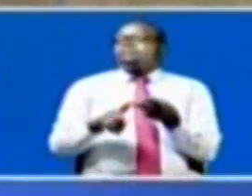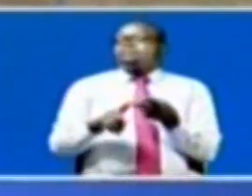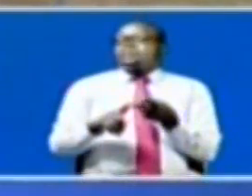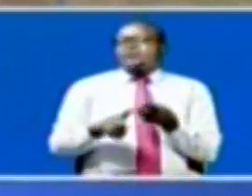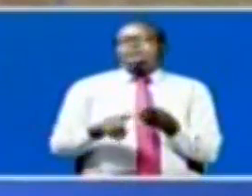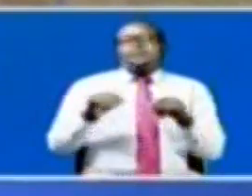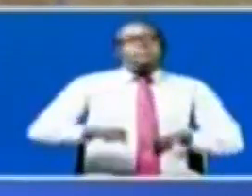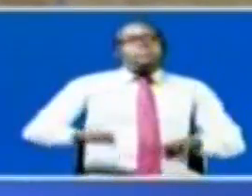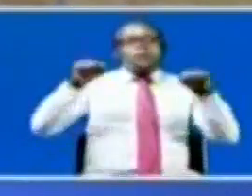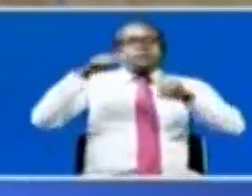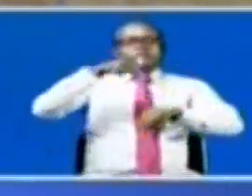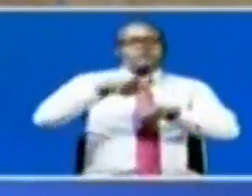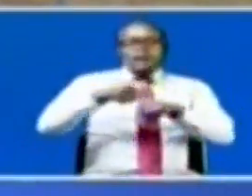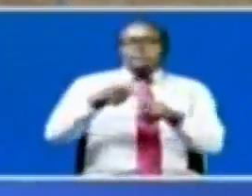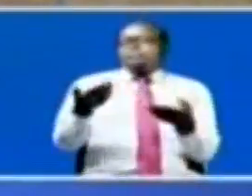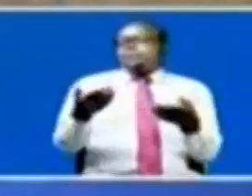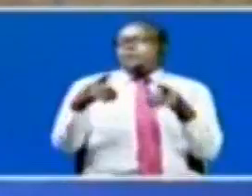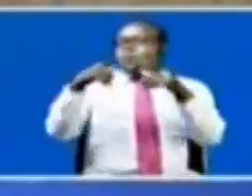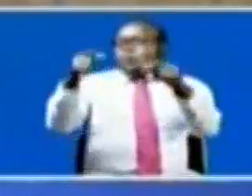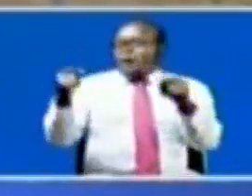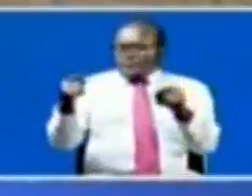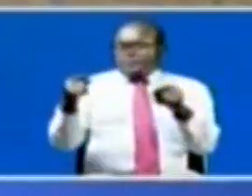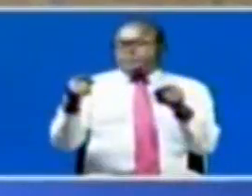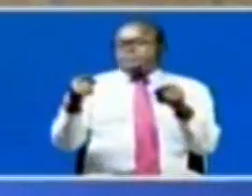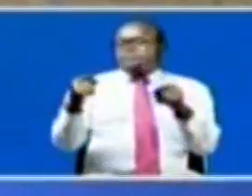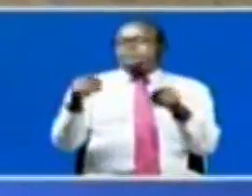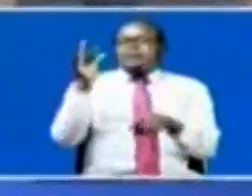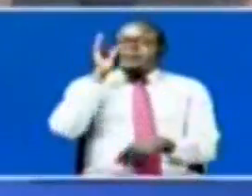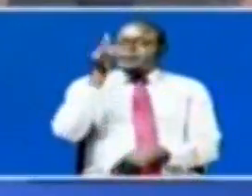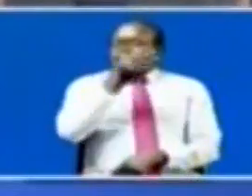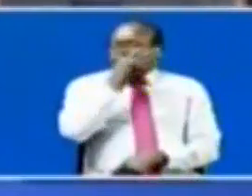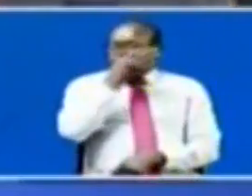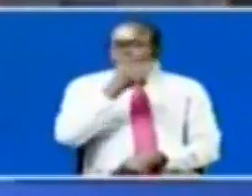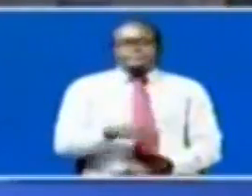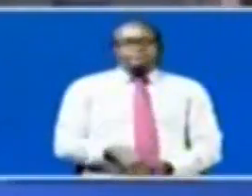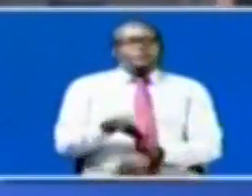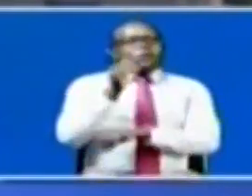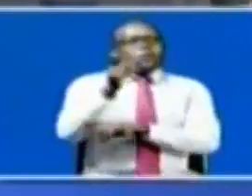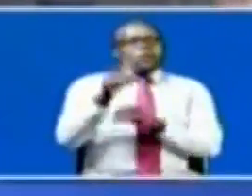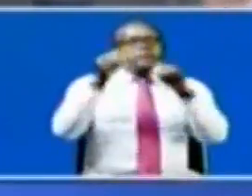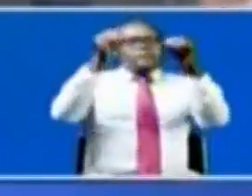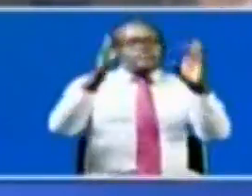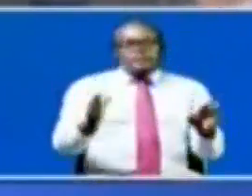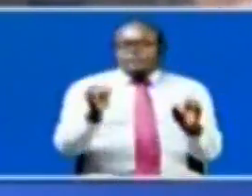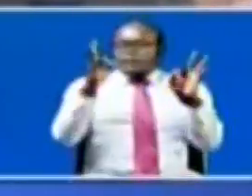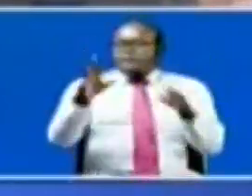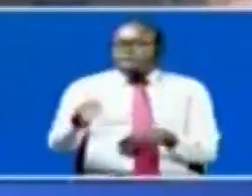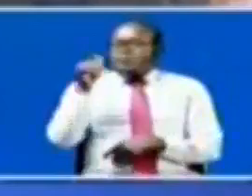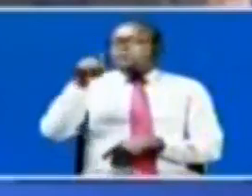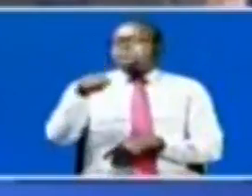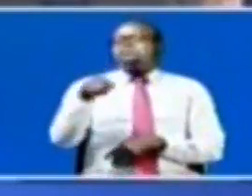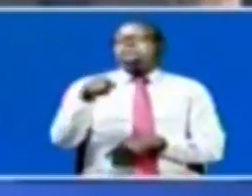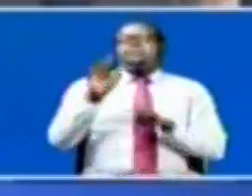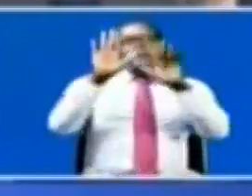Masharia alipotoa ujumbe aliposimamia mtihani huo huko Nyeri, akiwatahadharisha walimu kuwa uadilifu wao ni